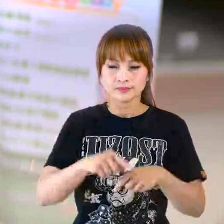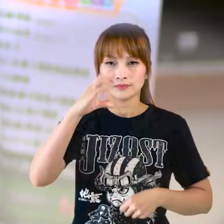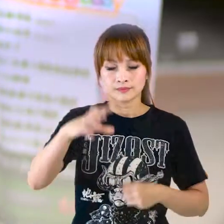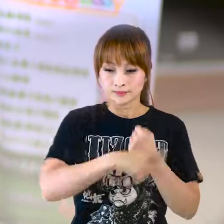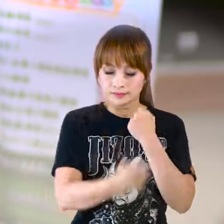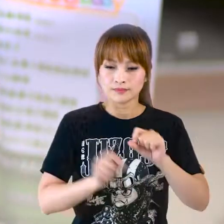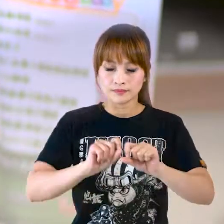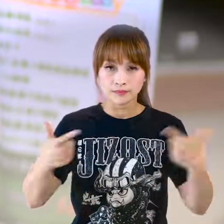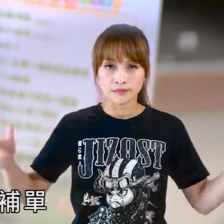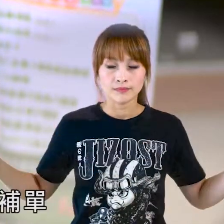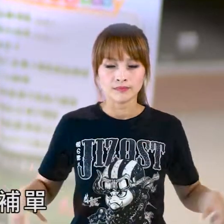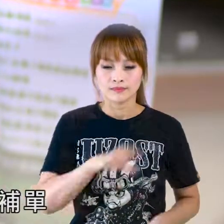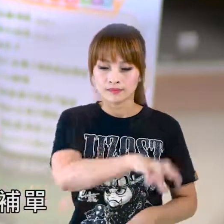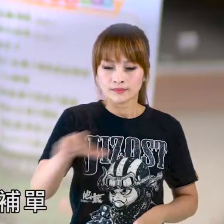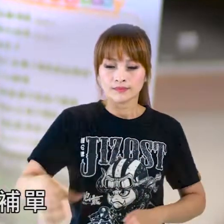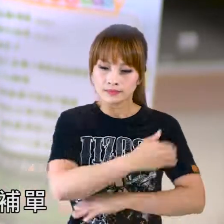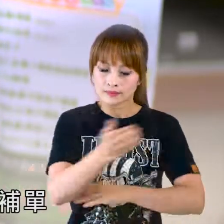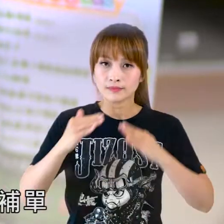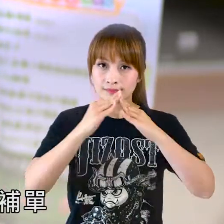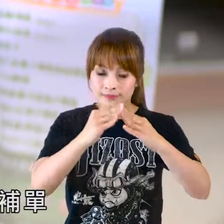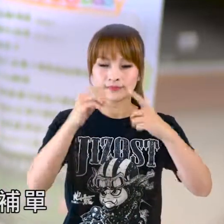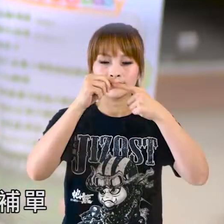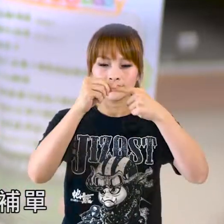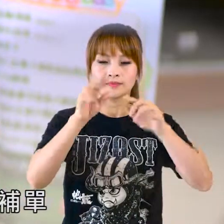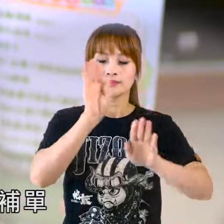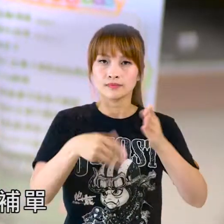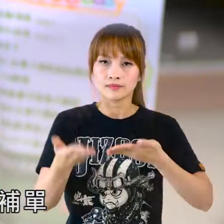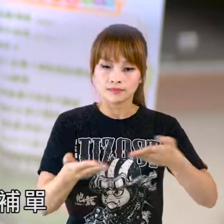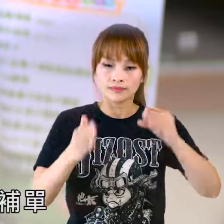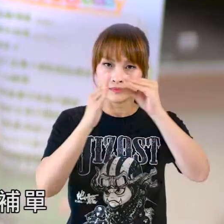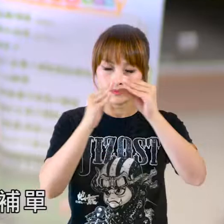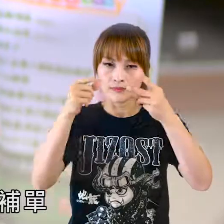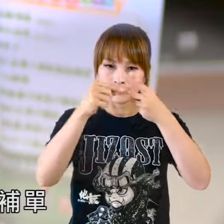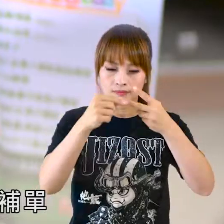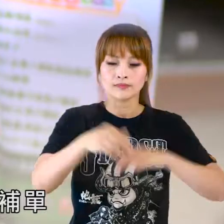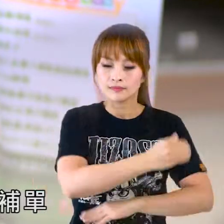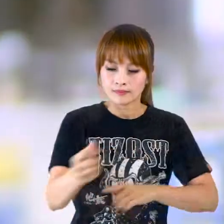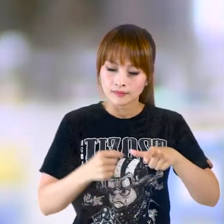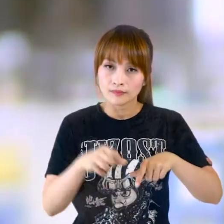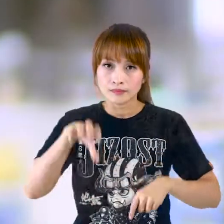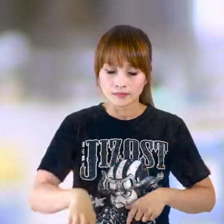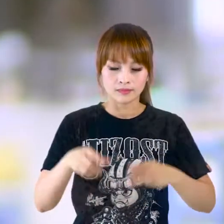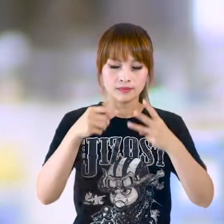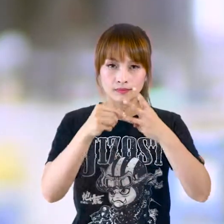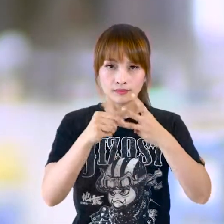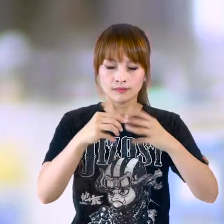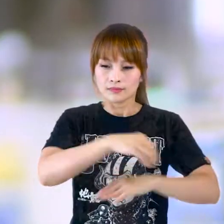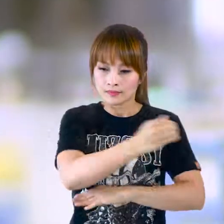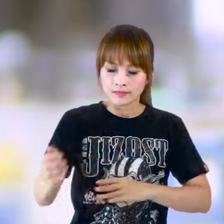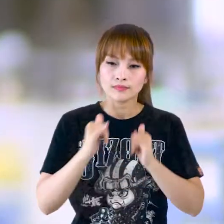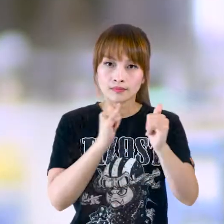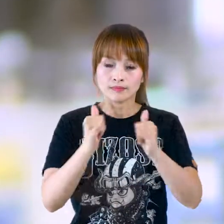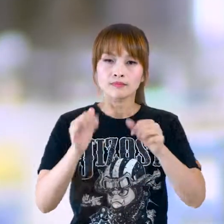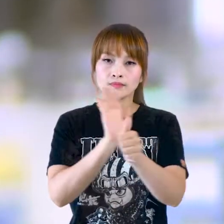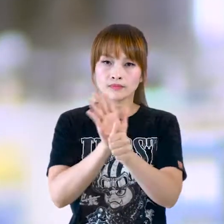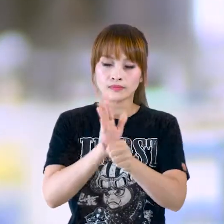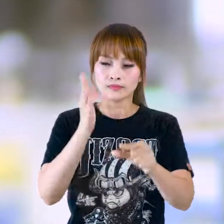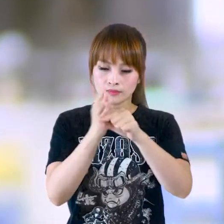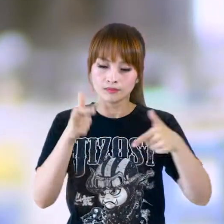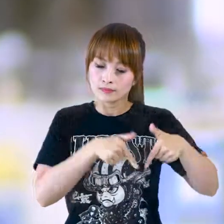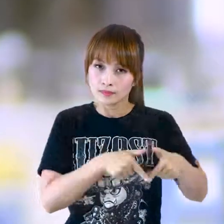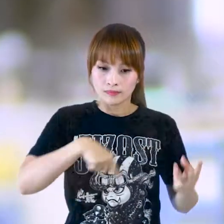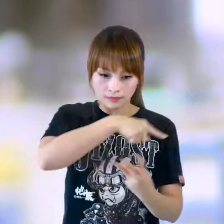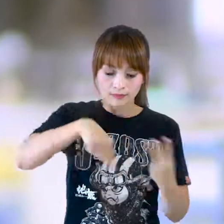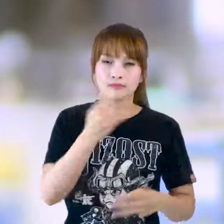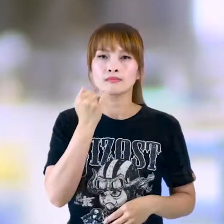补单的管道很多哦，各县市的税单可以在我们税务局补单，也可以到各乡镇公所去或我们